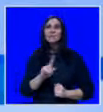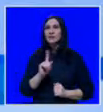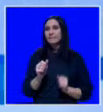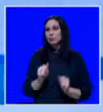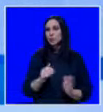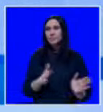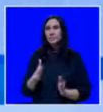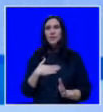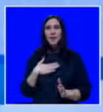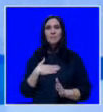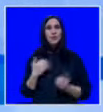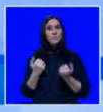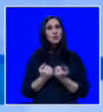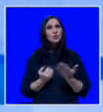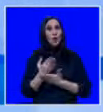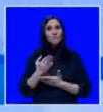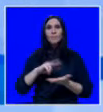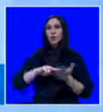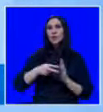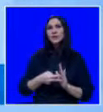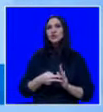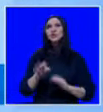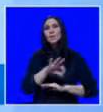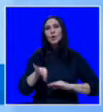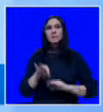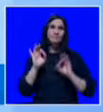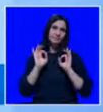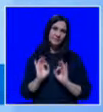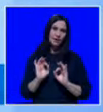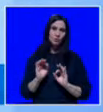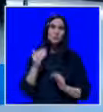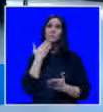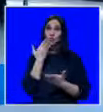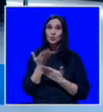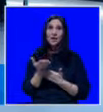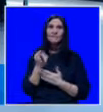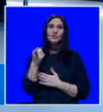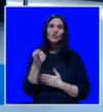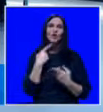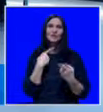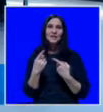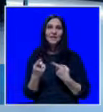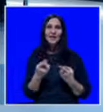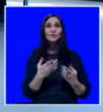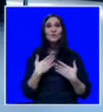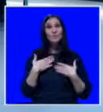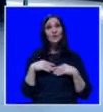кратък отговор, има ли място за нов политически проект? Със сигурност. Добре, благодаря ви за този разговор в